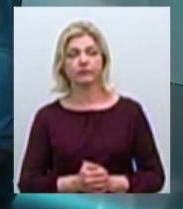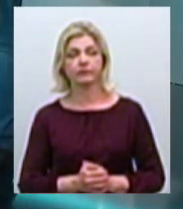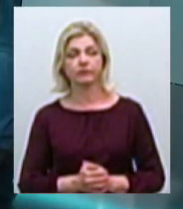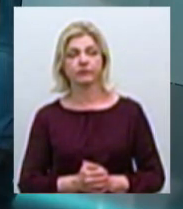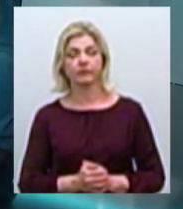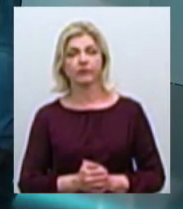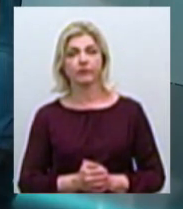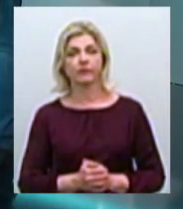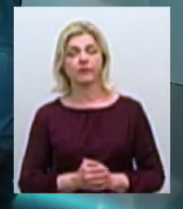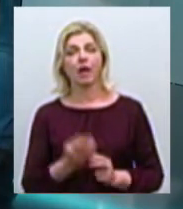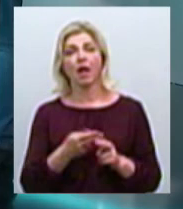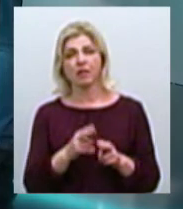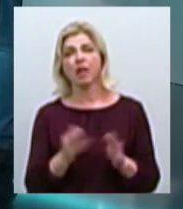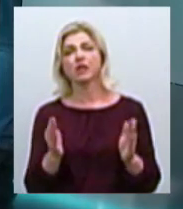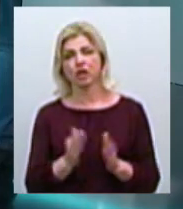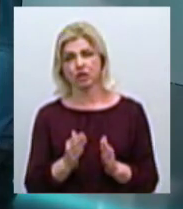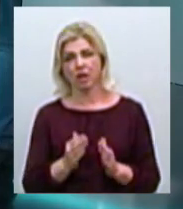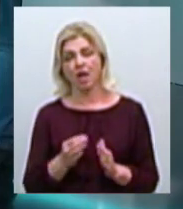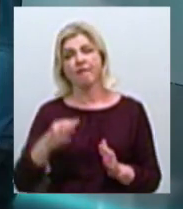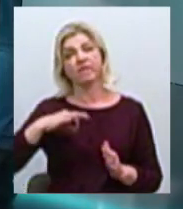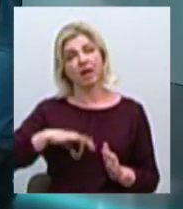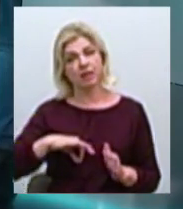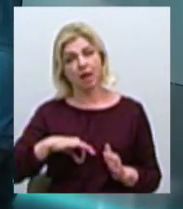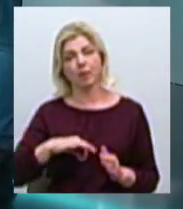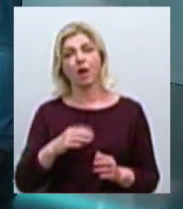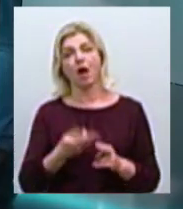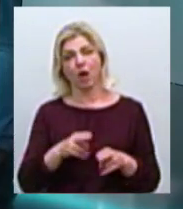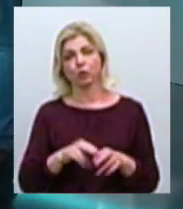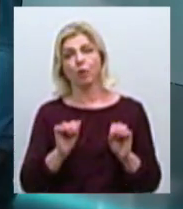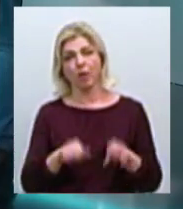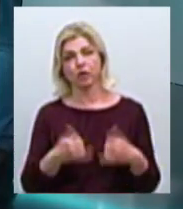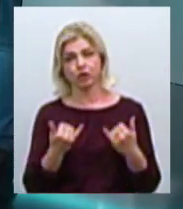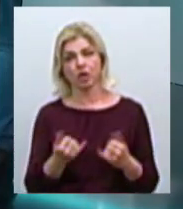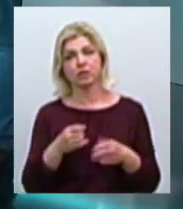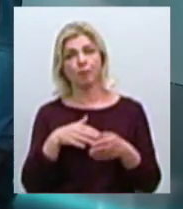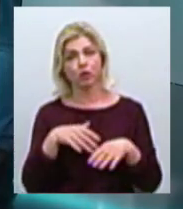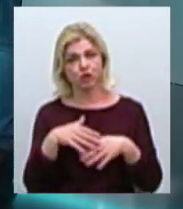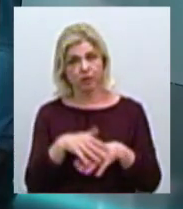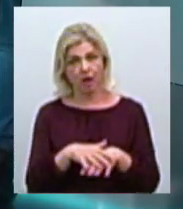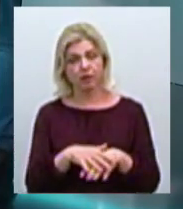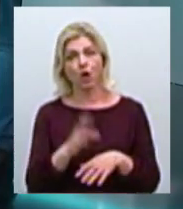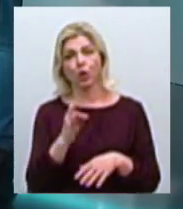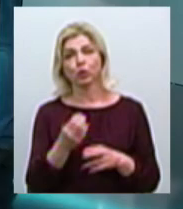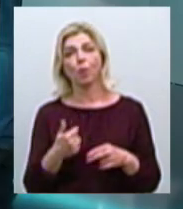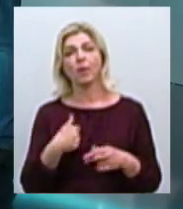рентабельності? Да, це ніж рентабельності, яку ми змогли зараз посчитати. Но так як ми посчитали